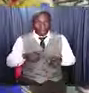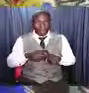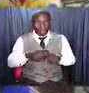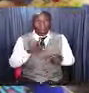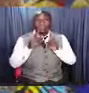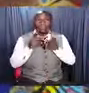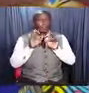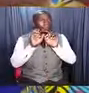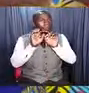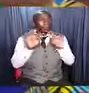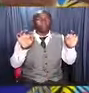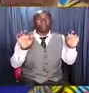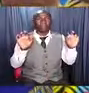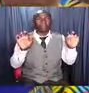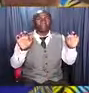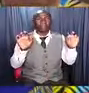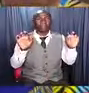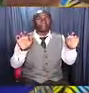Hallelujah. Hallelujah.